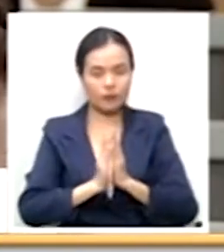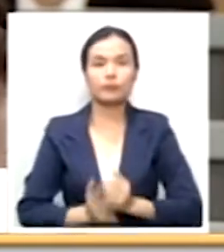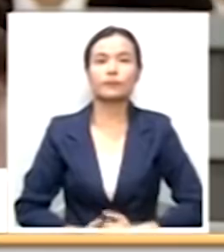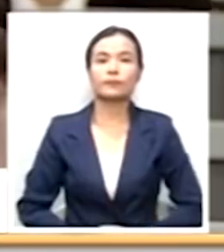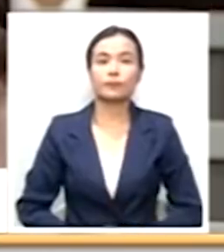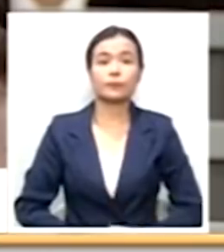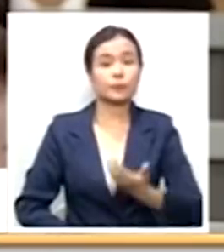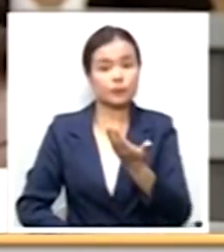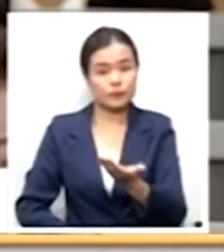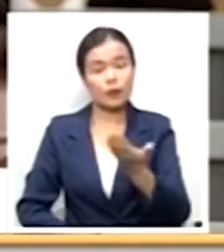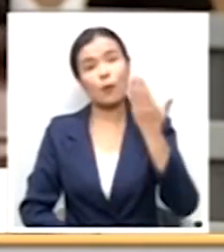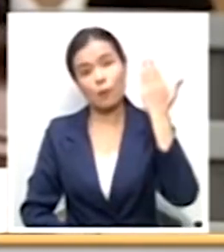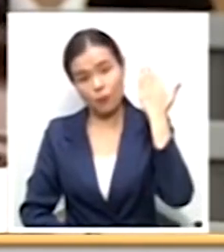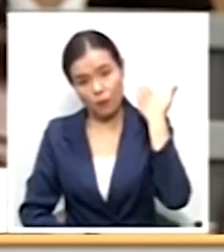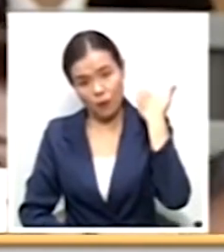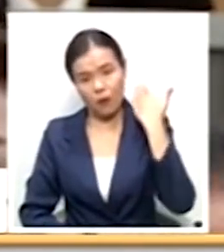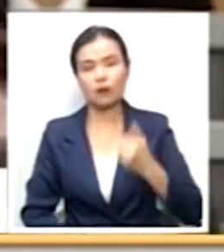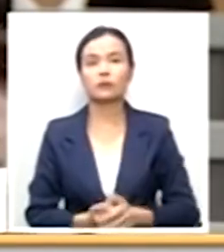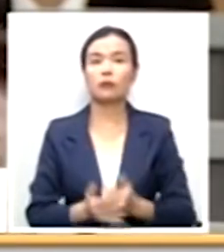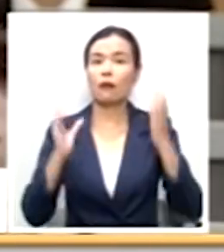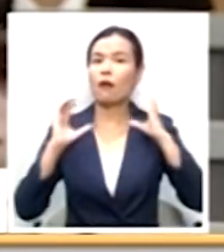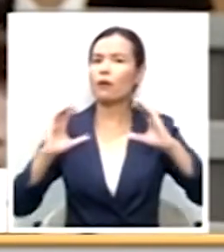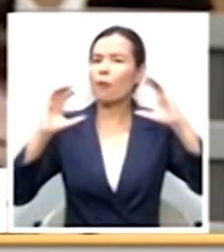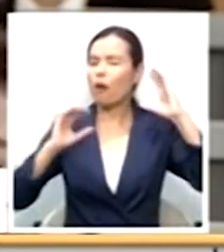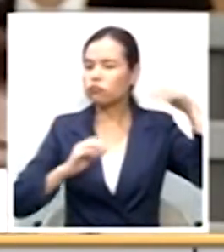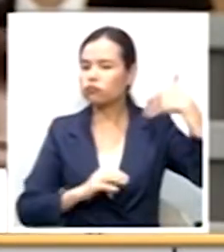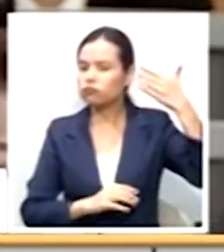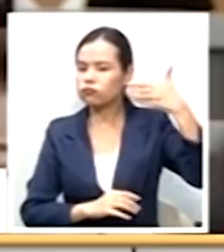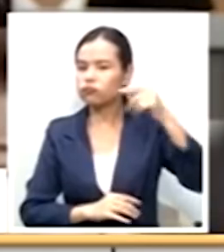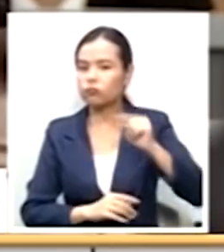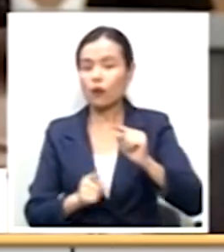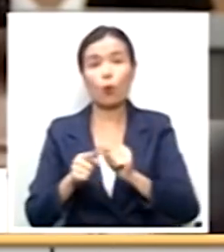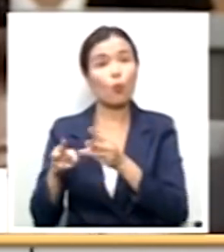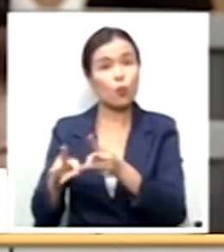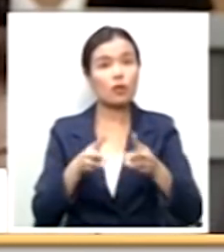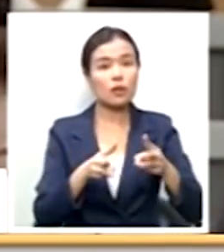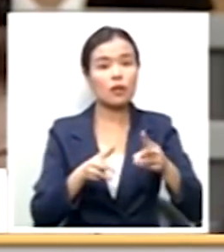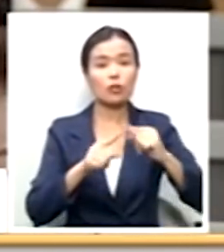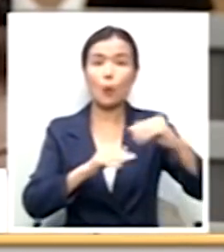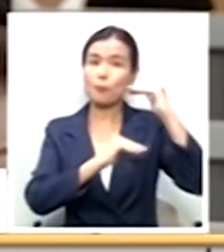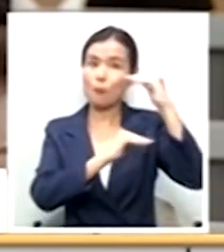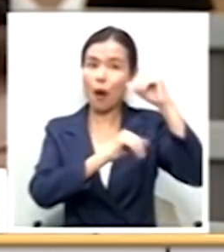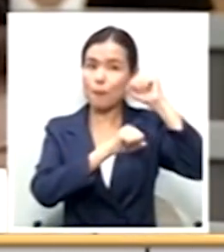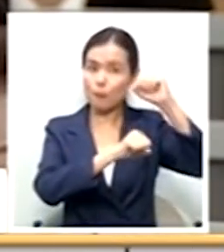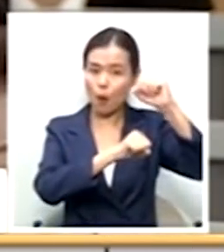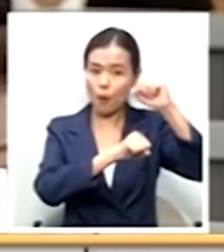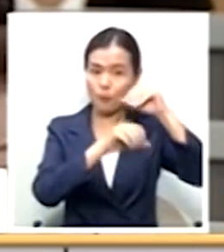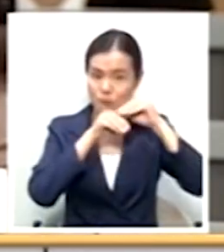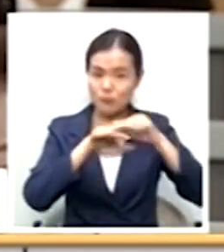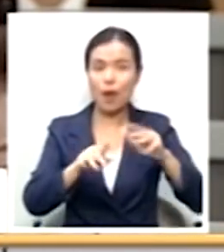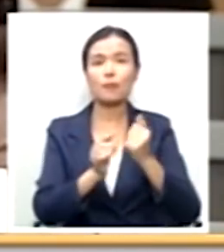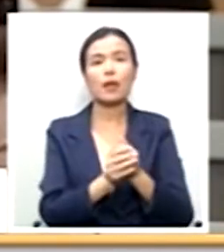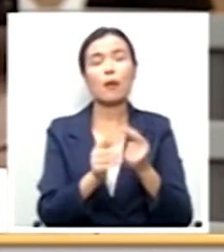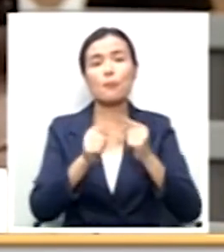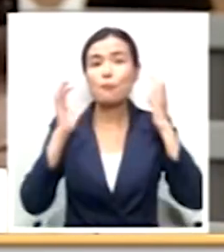านครับในอดีตที่ผ่านมาครับรัฐบาลหลายยุคหลายสมัยก็มีการใช้ช่องทางการตราพระราชกำหนดครับสมัยรัฐบาล